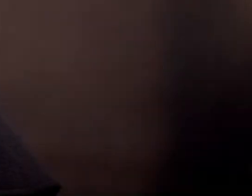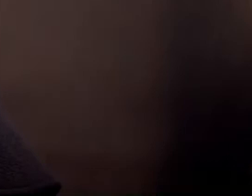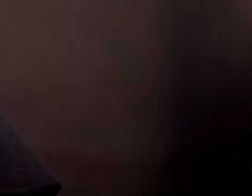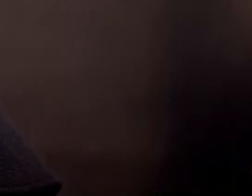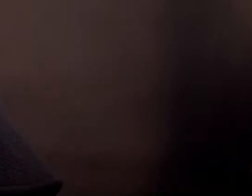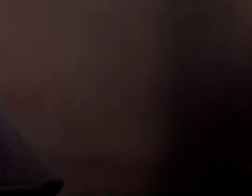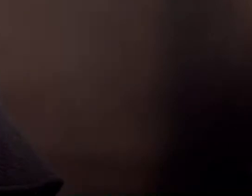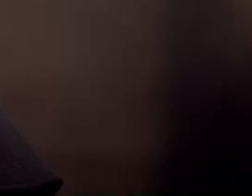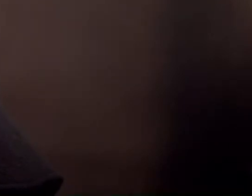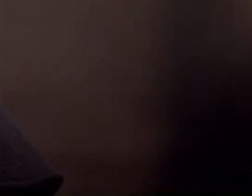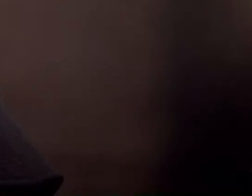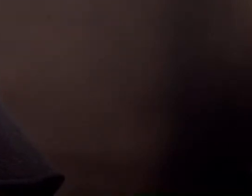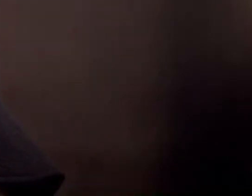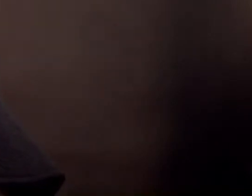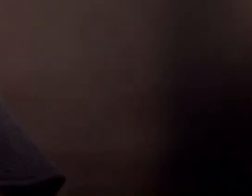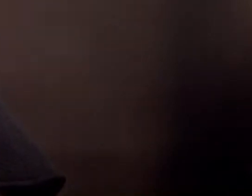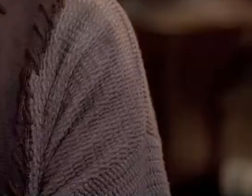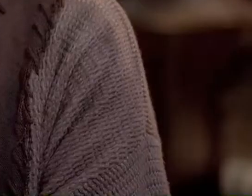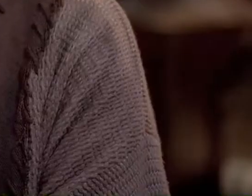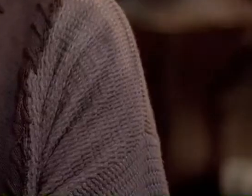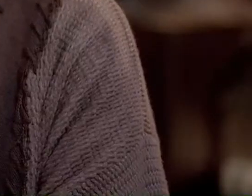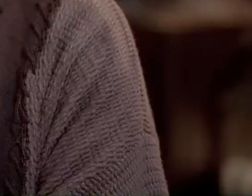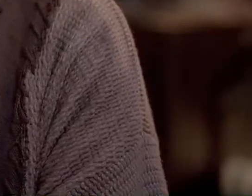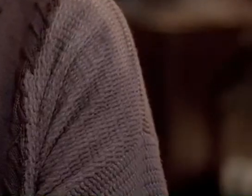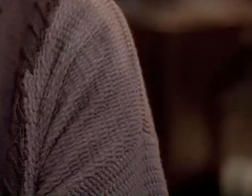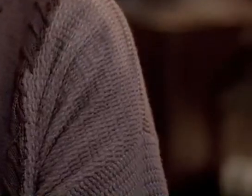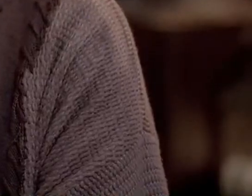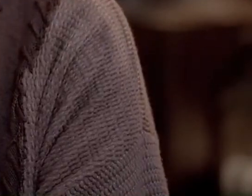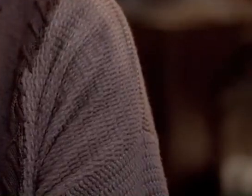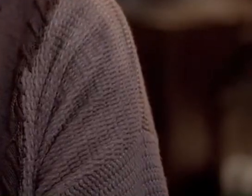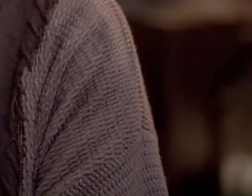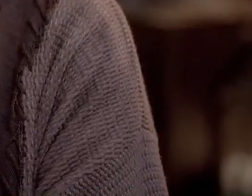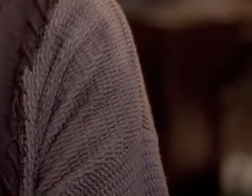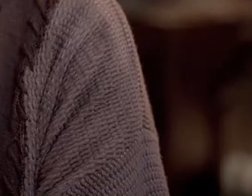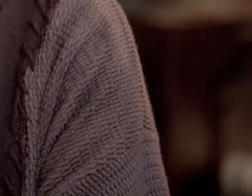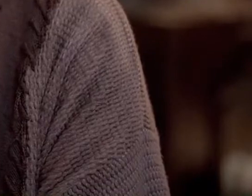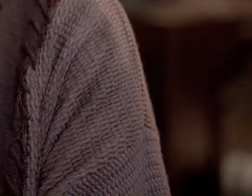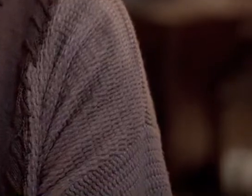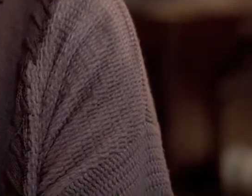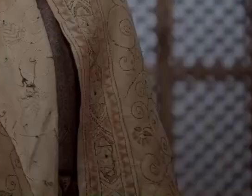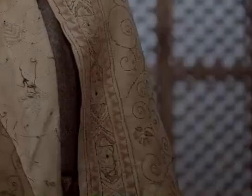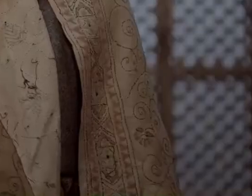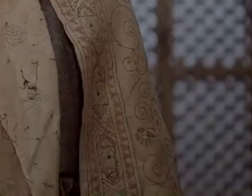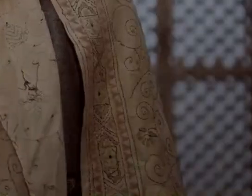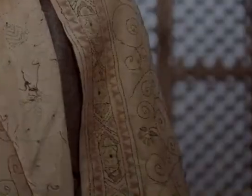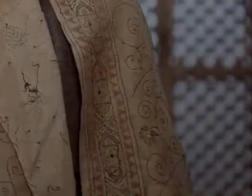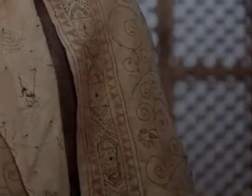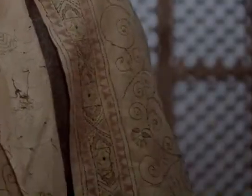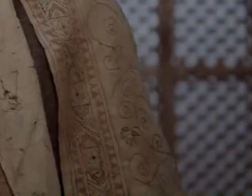Şeyh sinirlendi ama belli etmemeye çalışarak bakışlarını önüne çekti. Bacım Sultan merakla kulağını paravana yaklaştırdı.